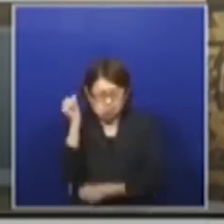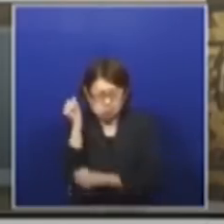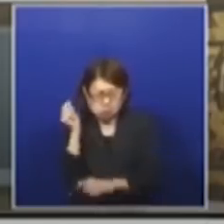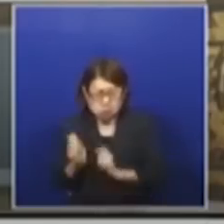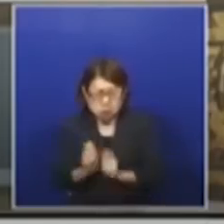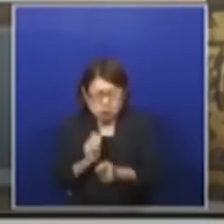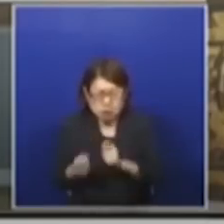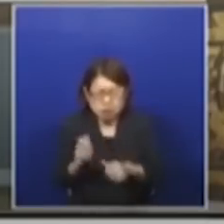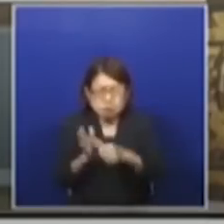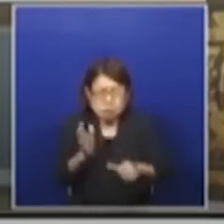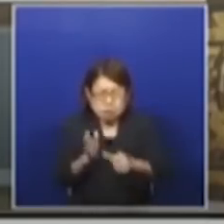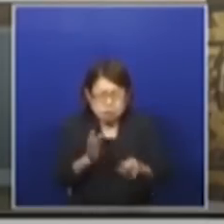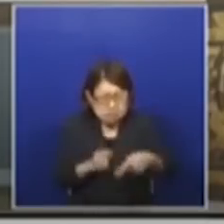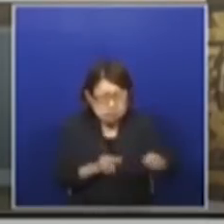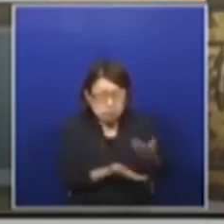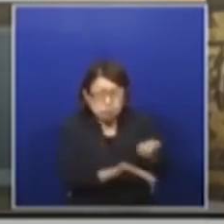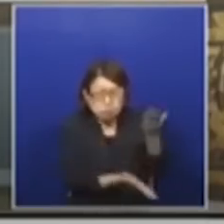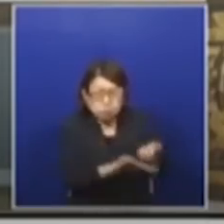ครับ